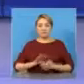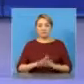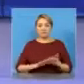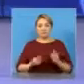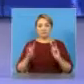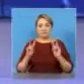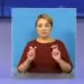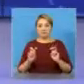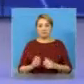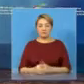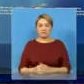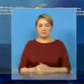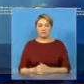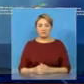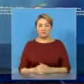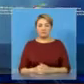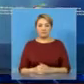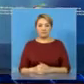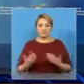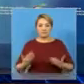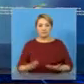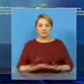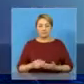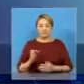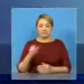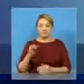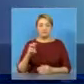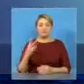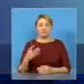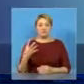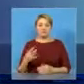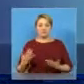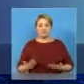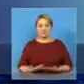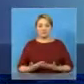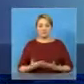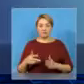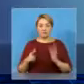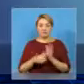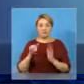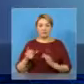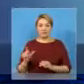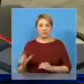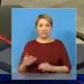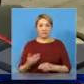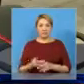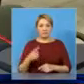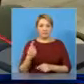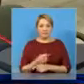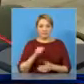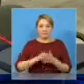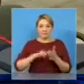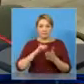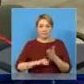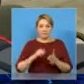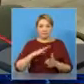тему. В жилых массивах Заречный 2 и 4 проживают порядка 7 тысяч человек. Одной из причин, по